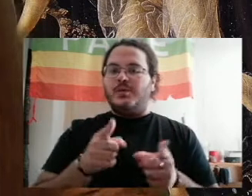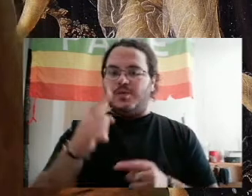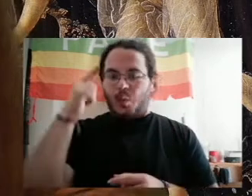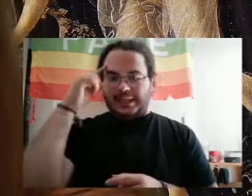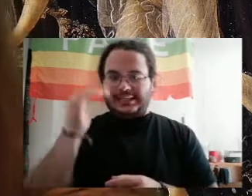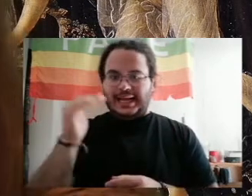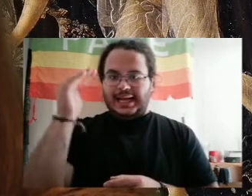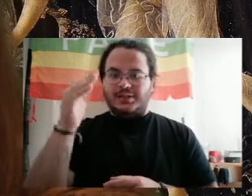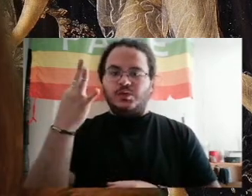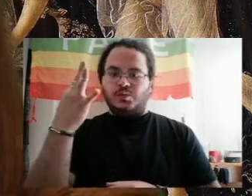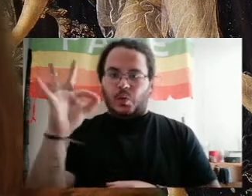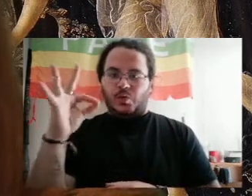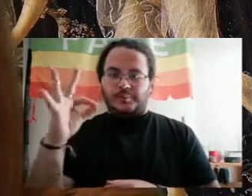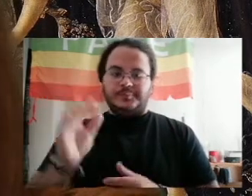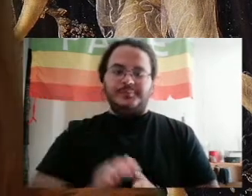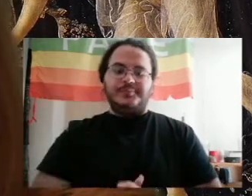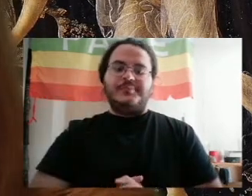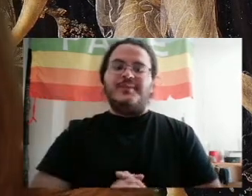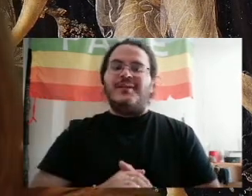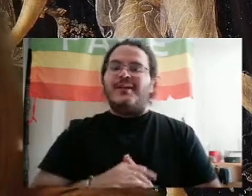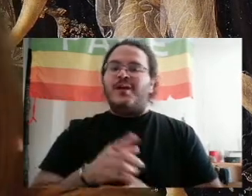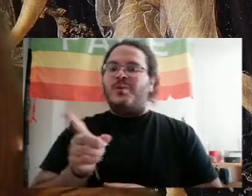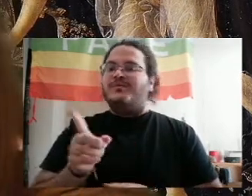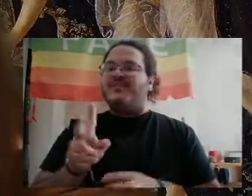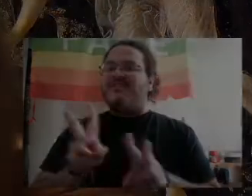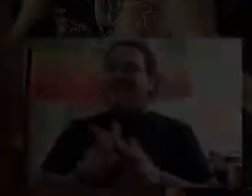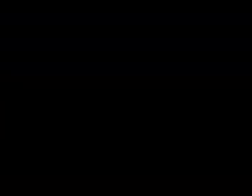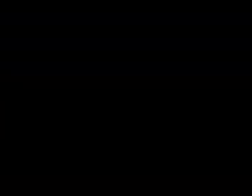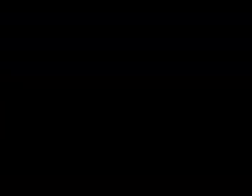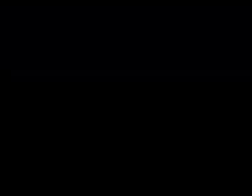durante quella che è considerata dagli storici l'epoca dell'intelletto d'oro.